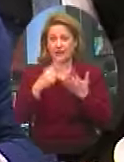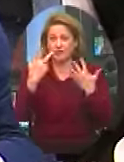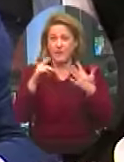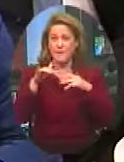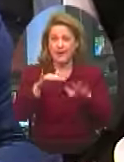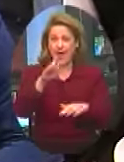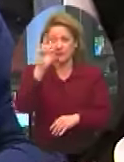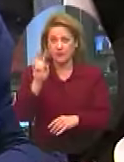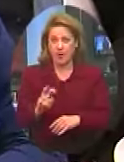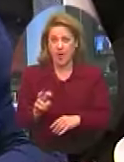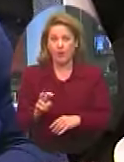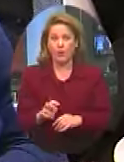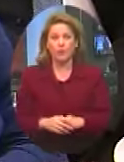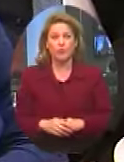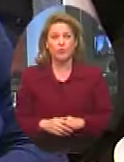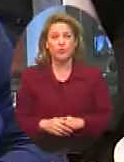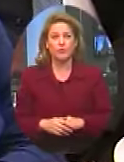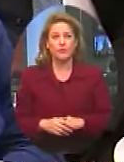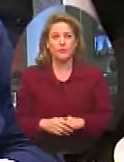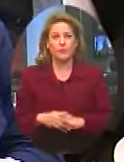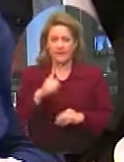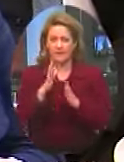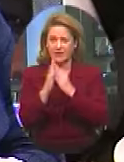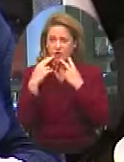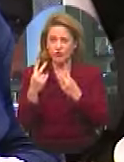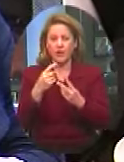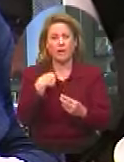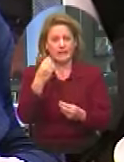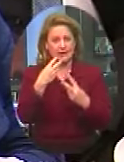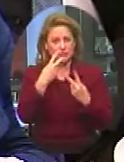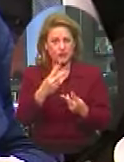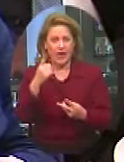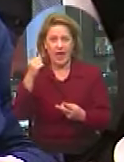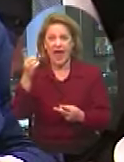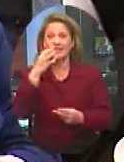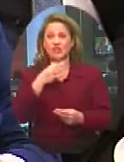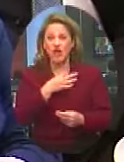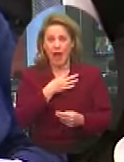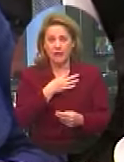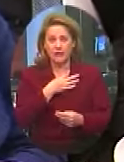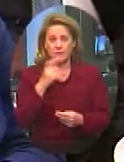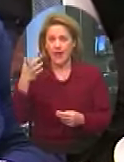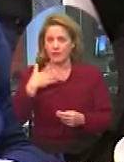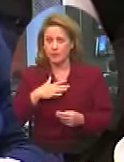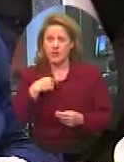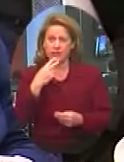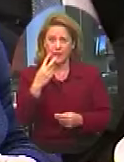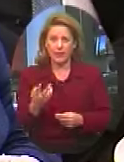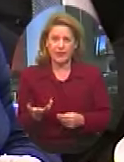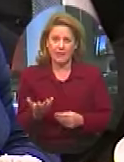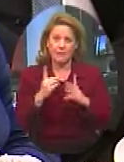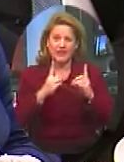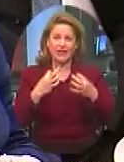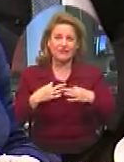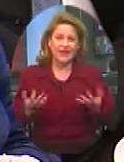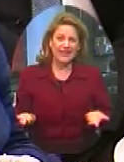אשמח לקבל תשובות לשאלות שלי. סליחה, אני נותן לך תשובה, את שאלת, מותר, את שאלת מה שאת רוצה, ואני עונה כדרכי. אבל אני רוצה להגיד